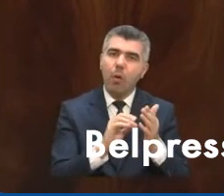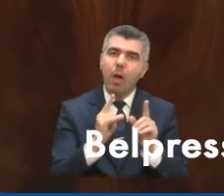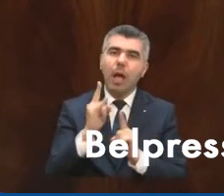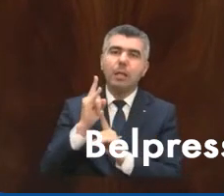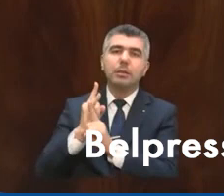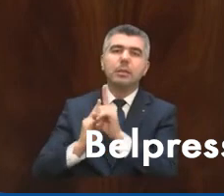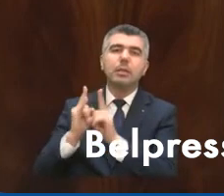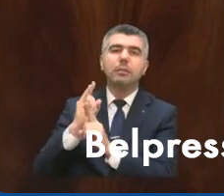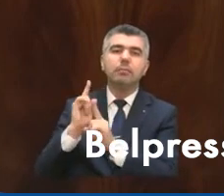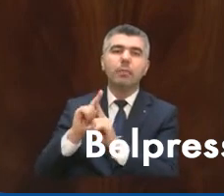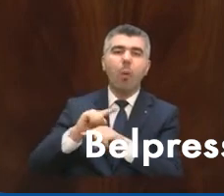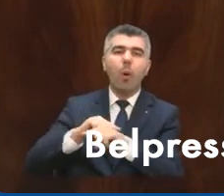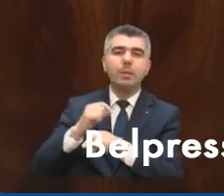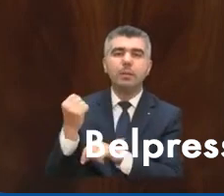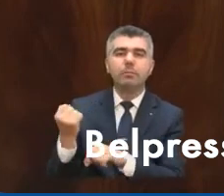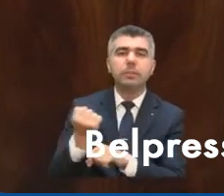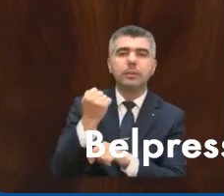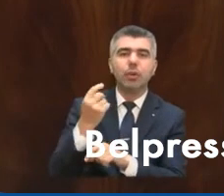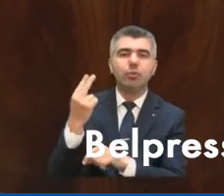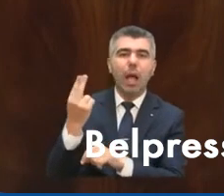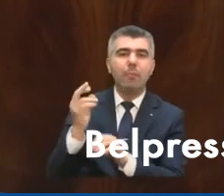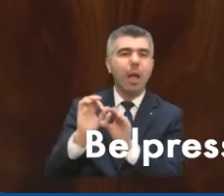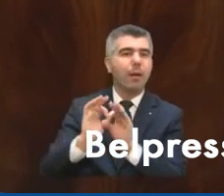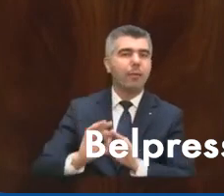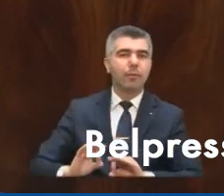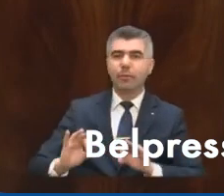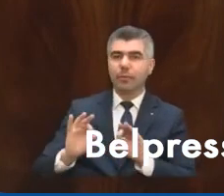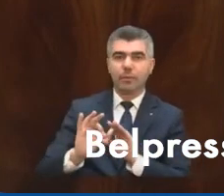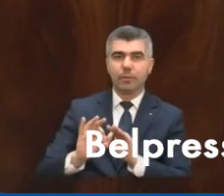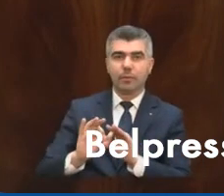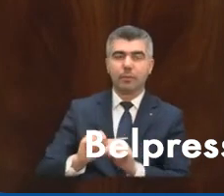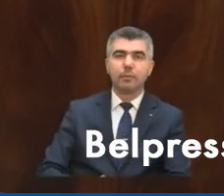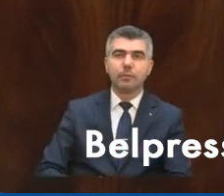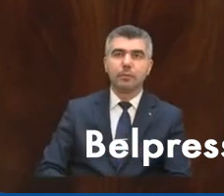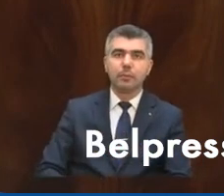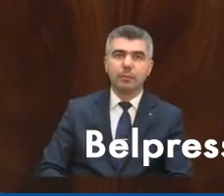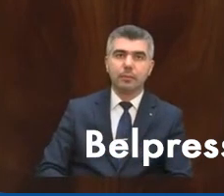لونيفرسيتي والهضره الجامعي.